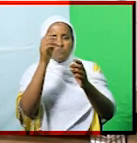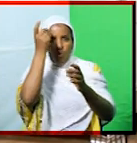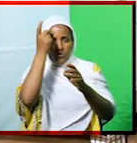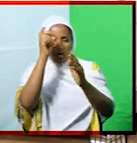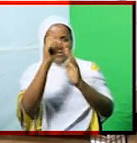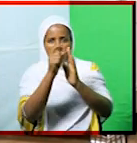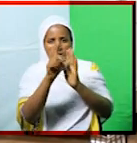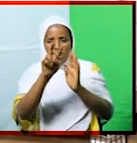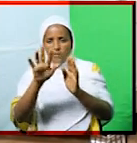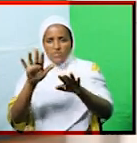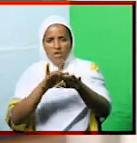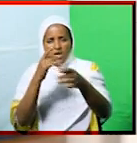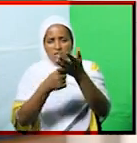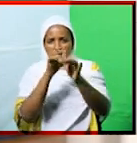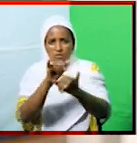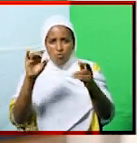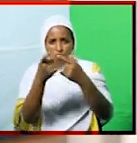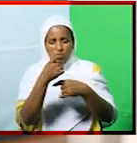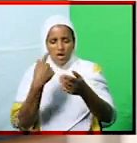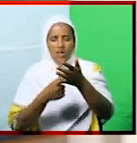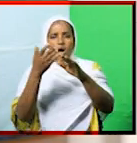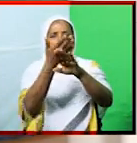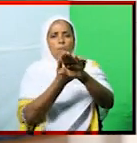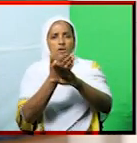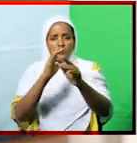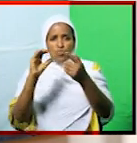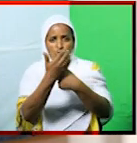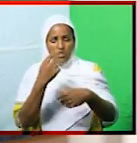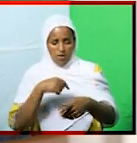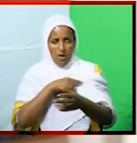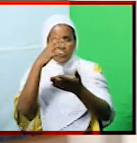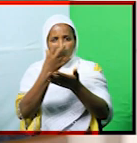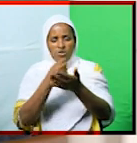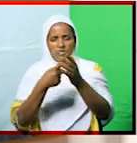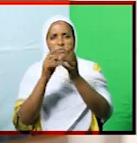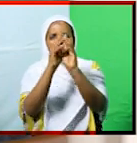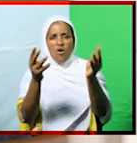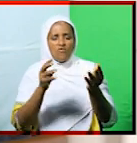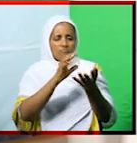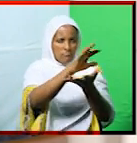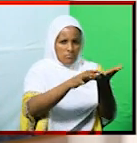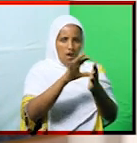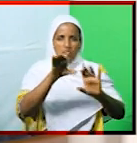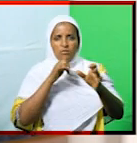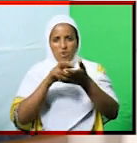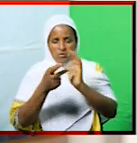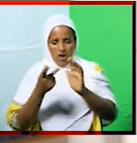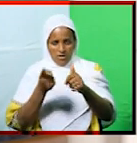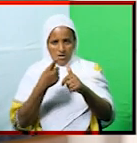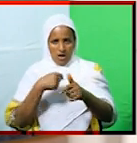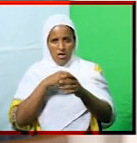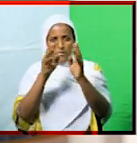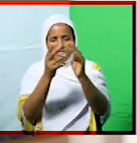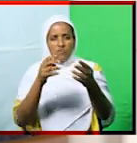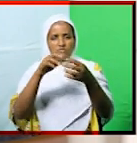አሁን መካከለኛ ማለት ምን ማለት ነው? ይህንን ሰው አሁን ስለ ጌታችን ስለ ኢየሱስ ክርስቶስ የአዲስ ኪዳን መካከለኛ ከማለቱ በፊት ምን